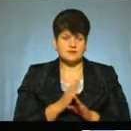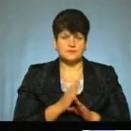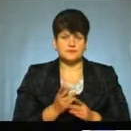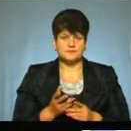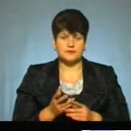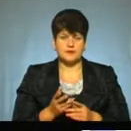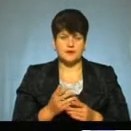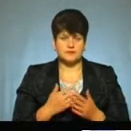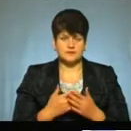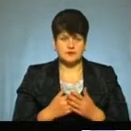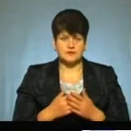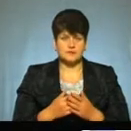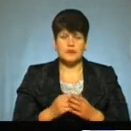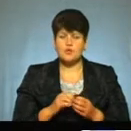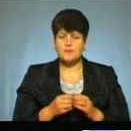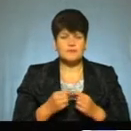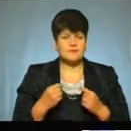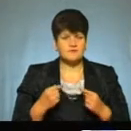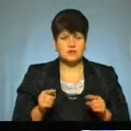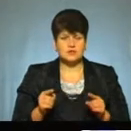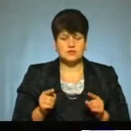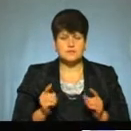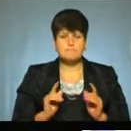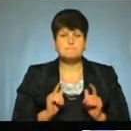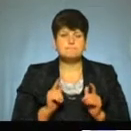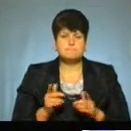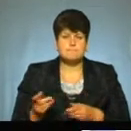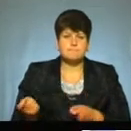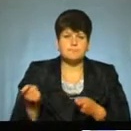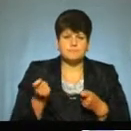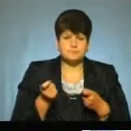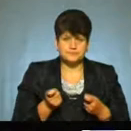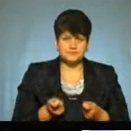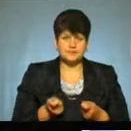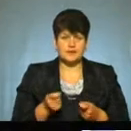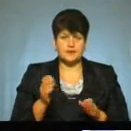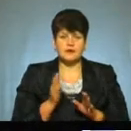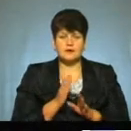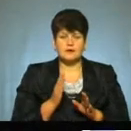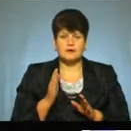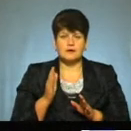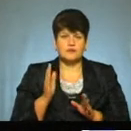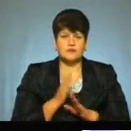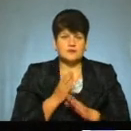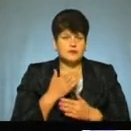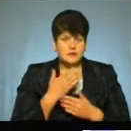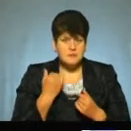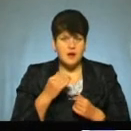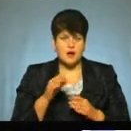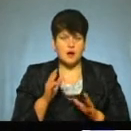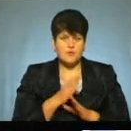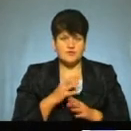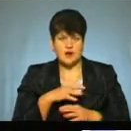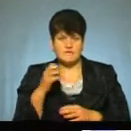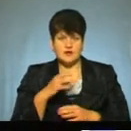Натомість навпаки кисень виходить. Але ж проблема в іншому випадку. Припливу належного пропорційного немає, а повітря викачується. І це може